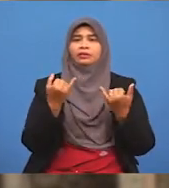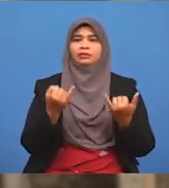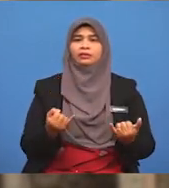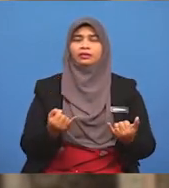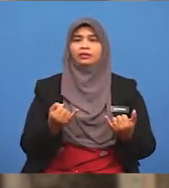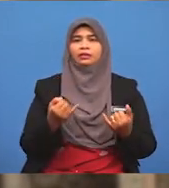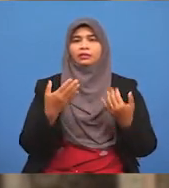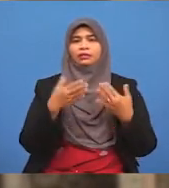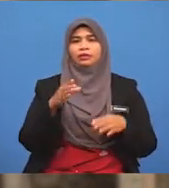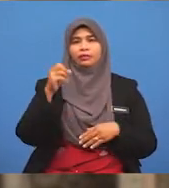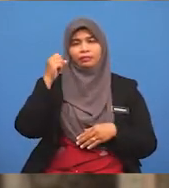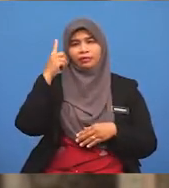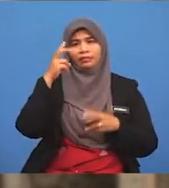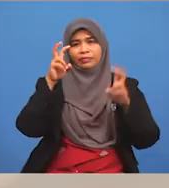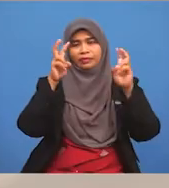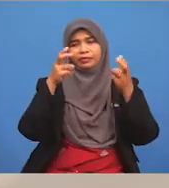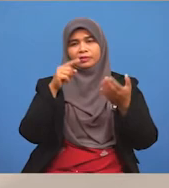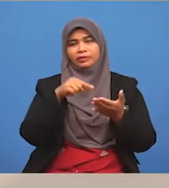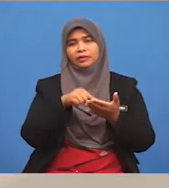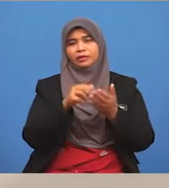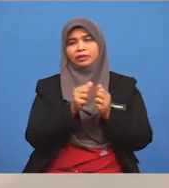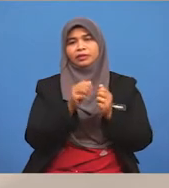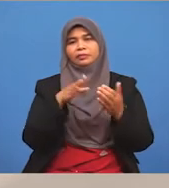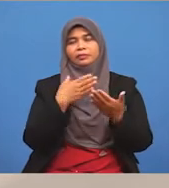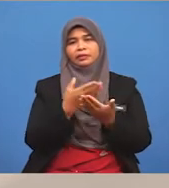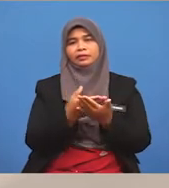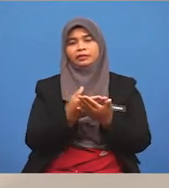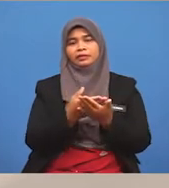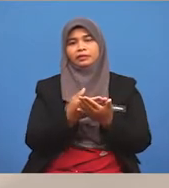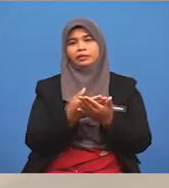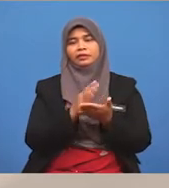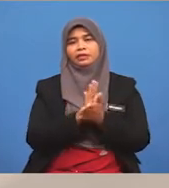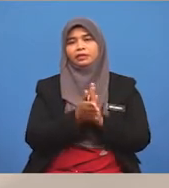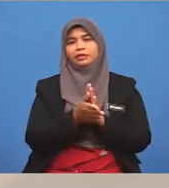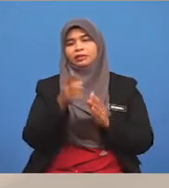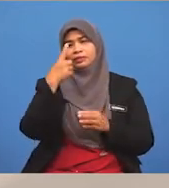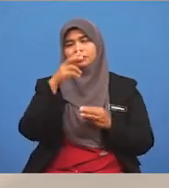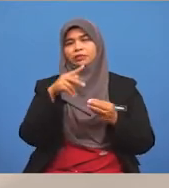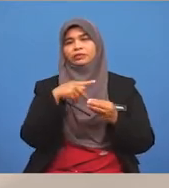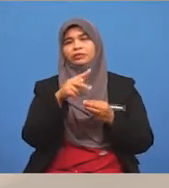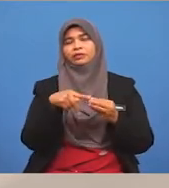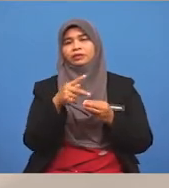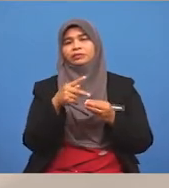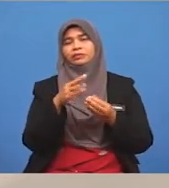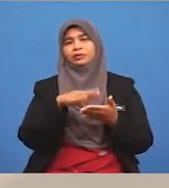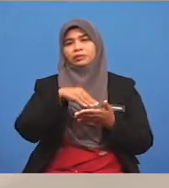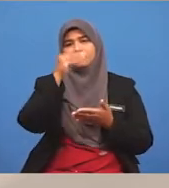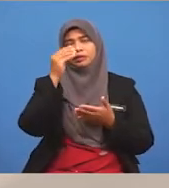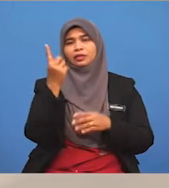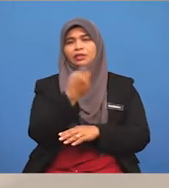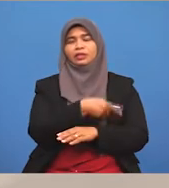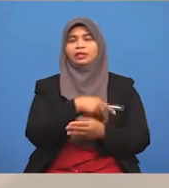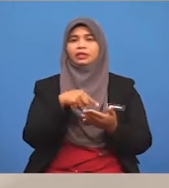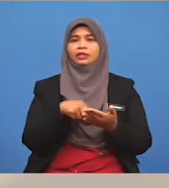Sudah memahami topik kita hari ini dengan baik? Jadi untuk kesimpulan pembelajaran kita pada hari ini, mari kita lihat